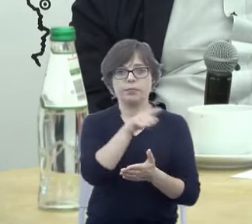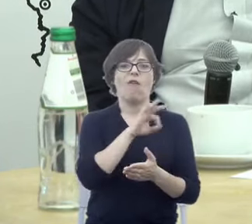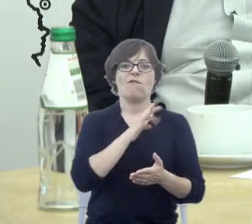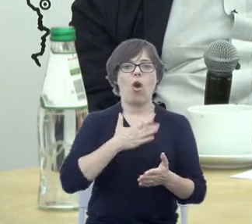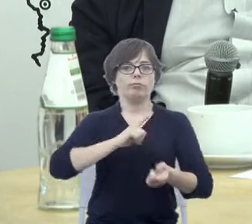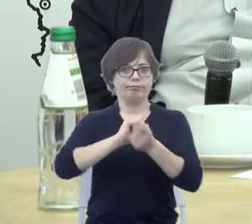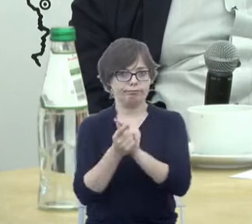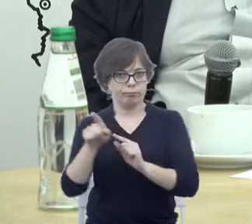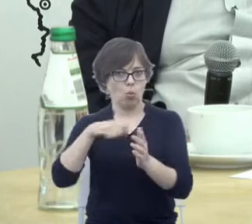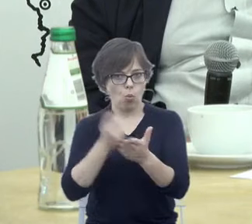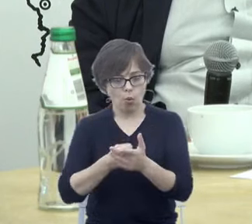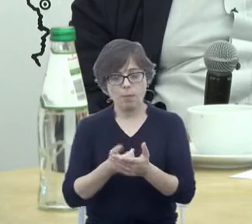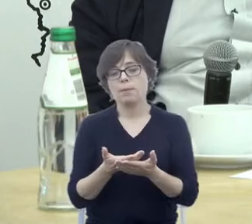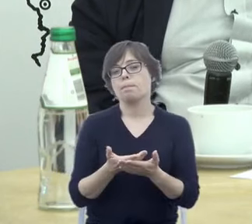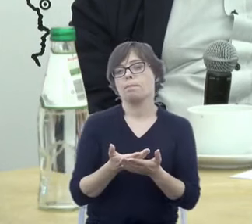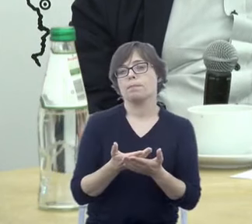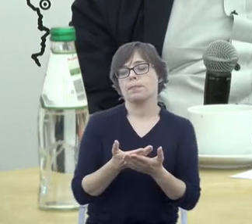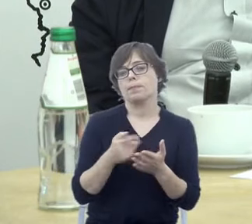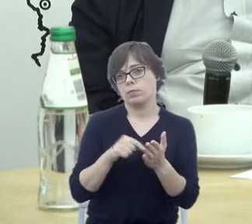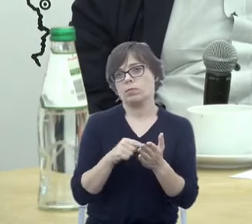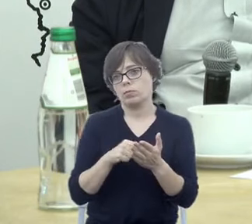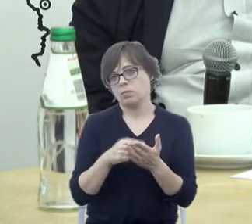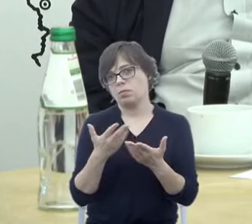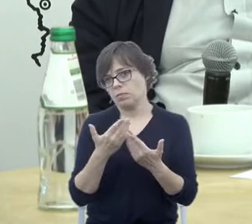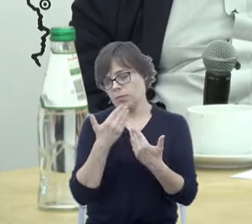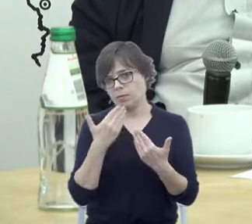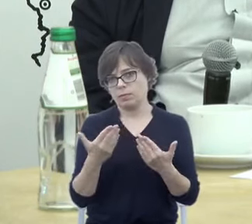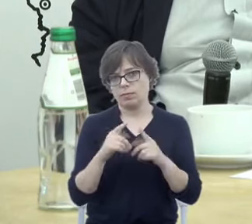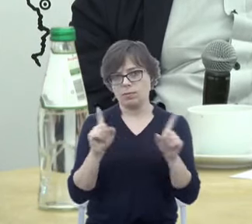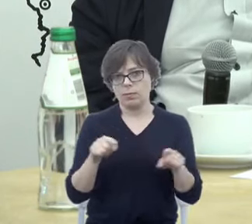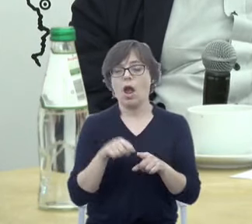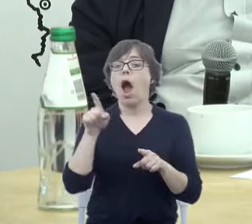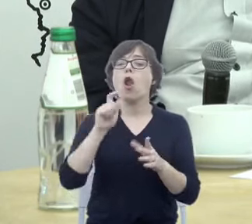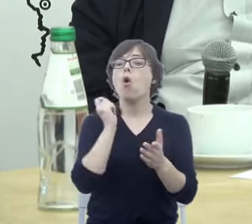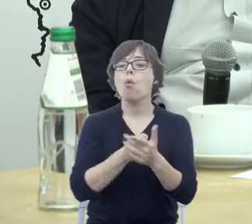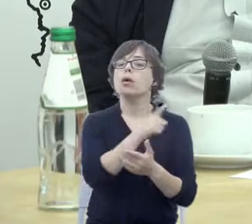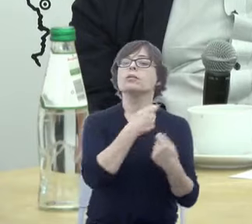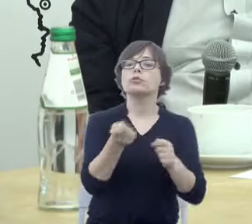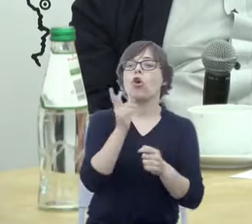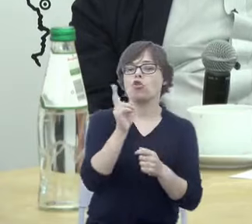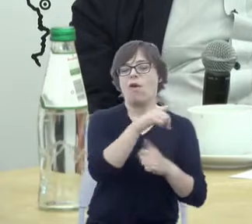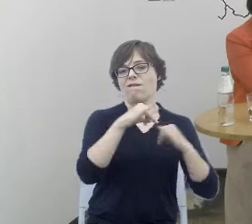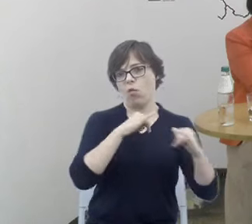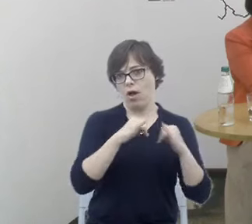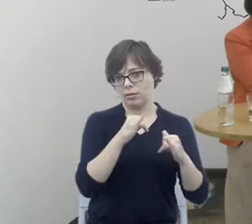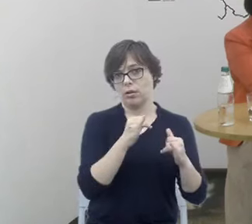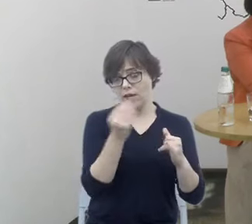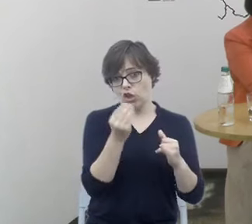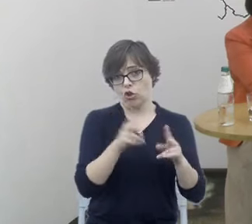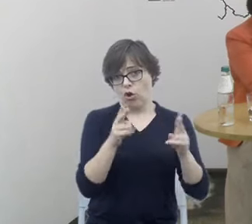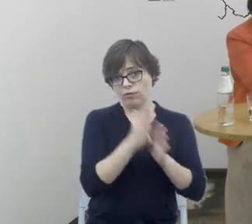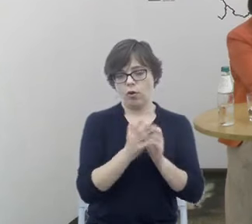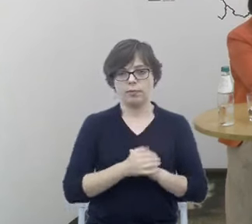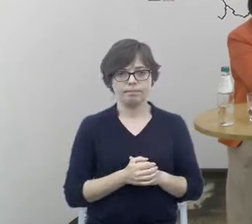właściciela poprzez akty kupna, sprzedaży od władz już w okresie wojny. Później. I teraz właśnie